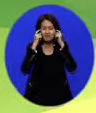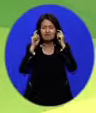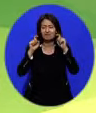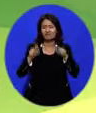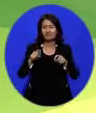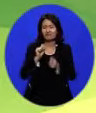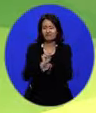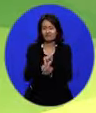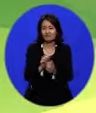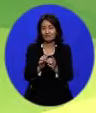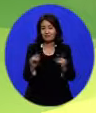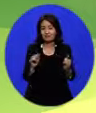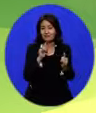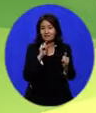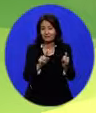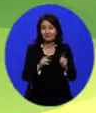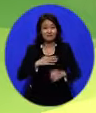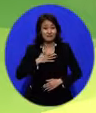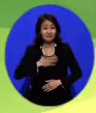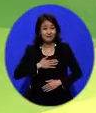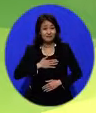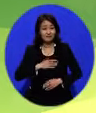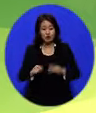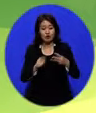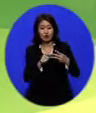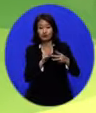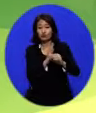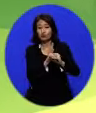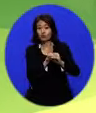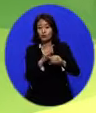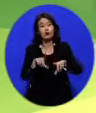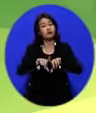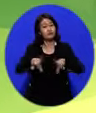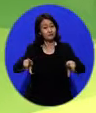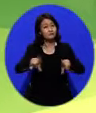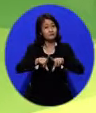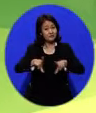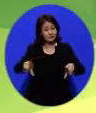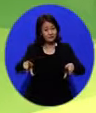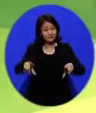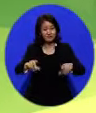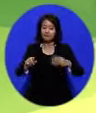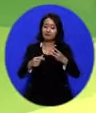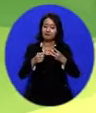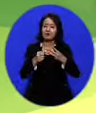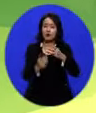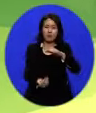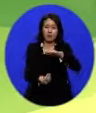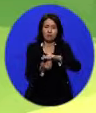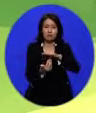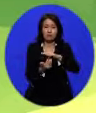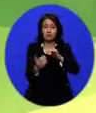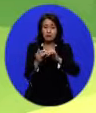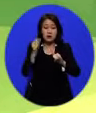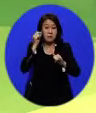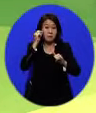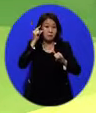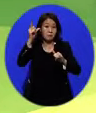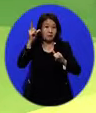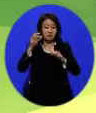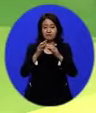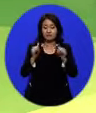표현을 합니다. 좀 멍청한 리더요. 중간급 리더는 보통의 리더. 그 다음에 제일 높은 리더는 현명한